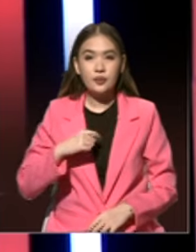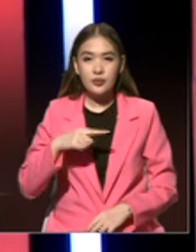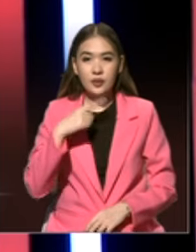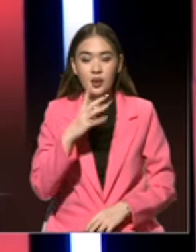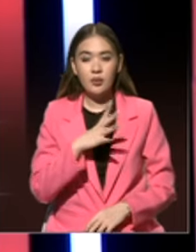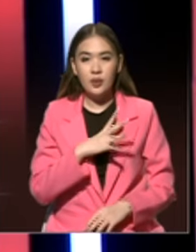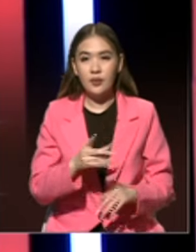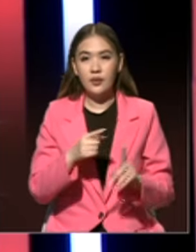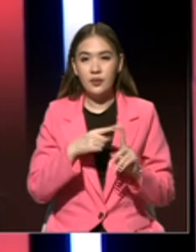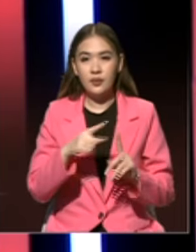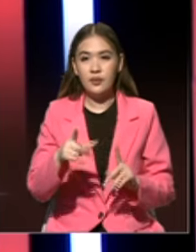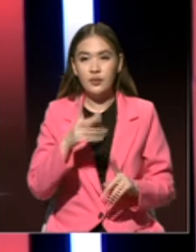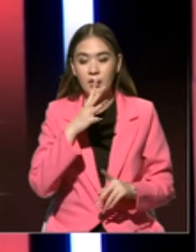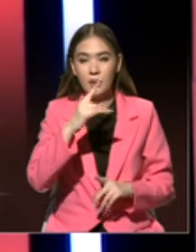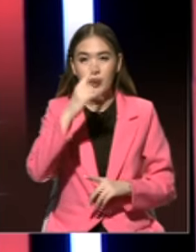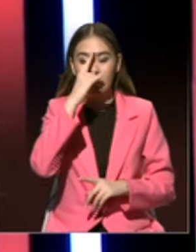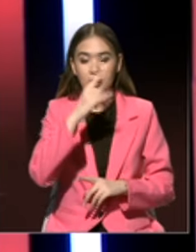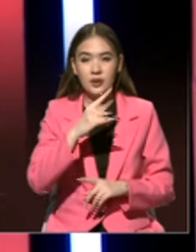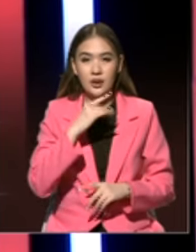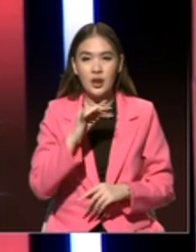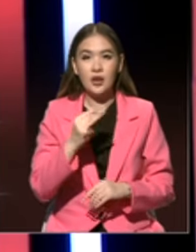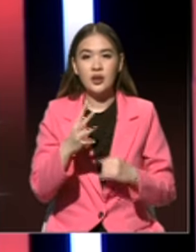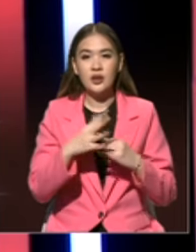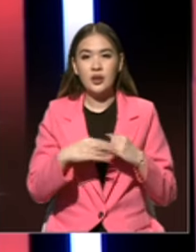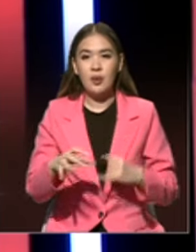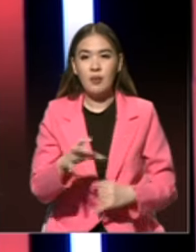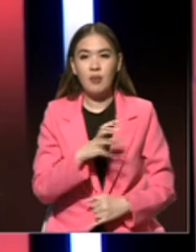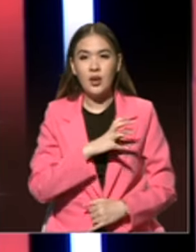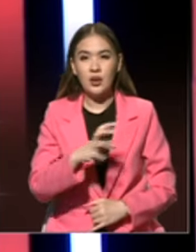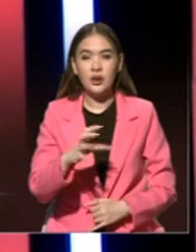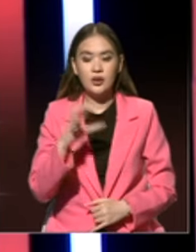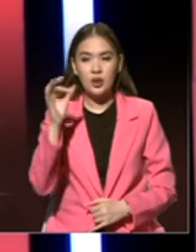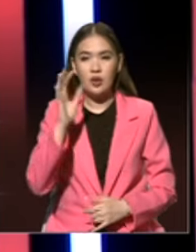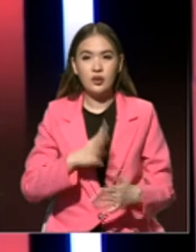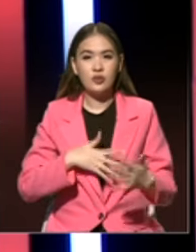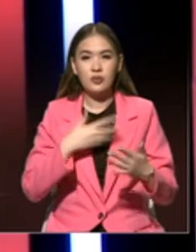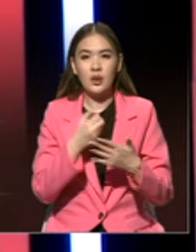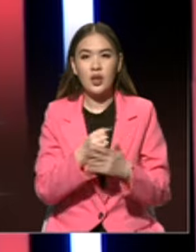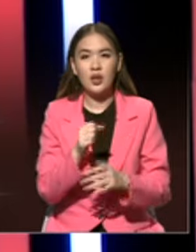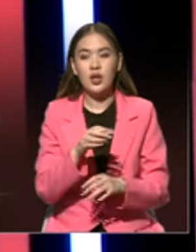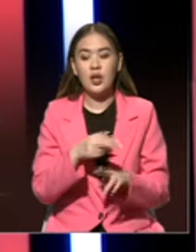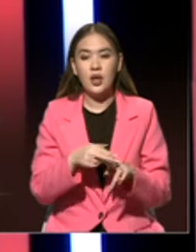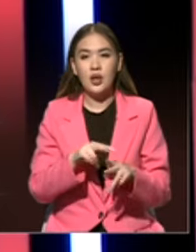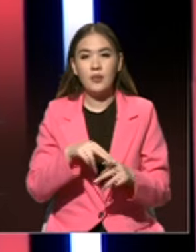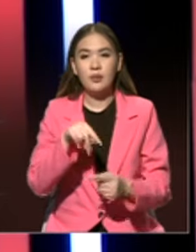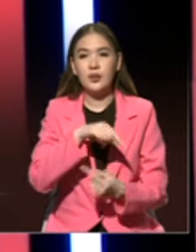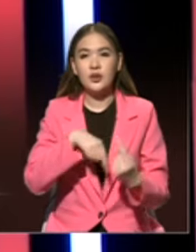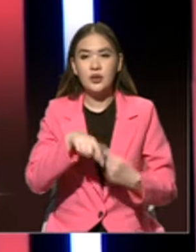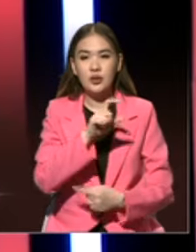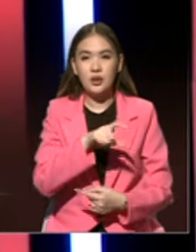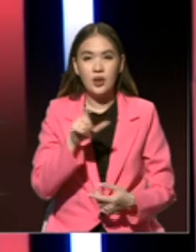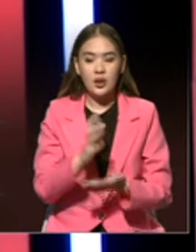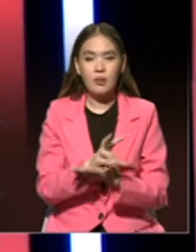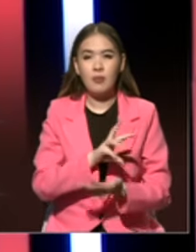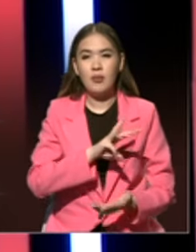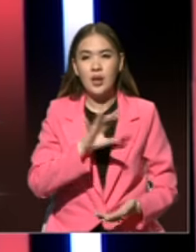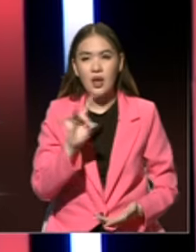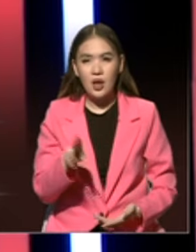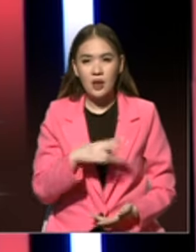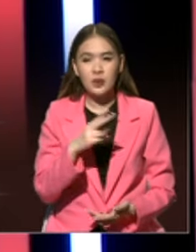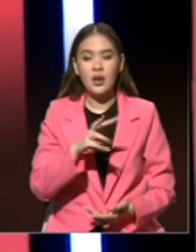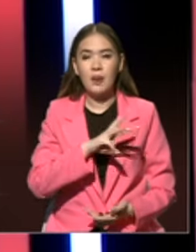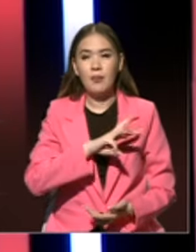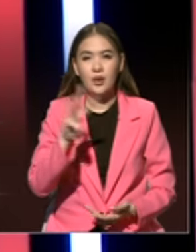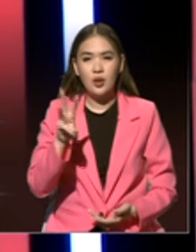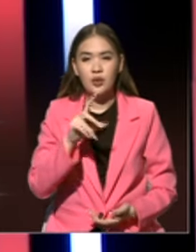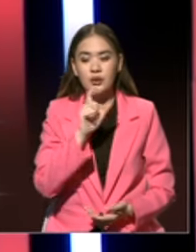дейін Қазақстанның қызығын көріп, жерінің байлығына әбден қанған кәсіпкерлер бар, үлкен алпауыт миллиардер, миллионерлеріміз бар, соны әрбір